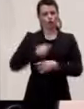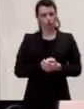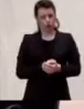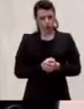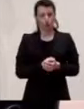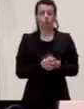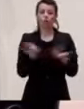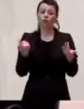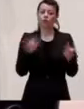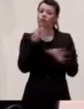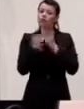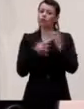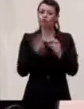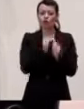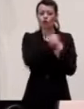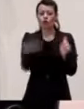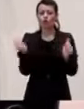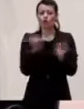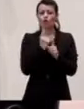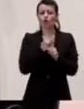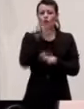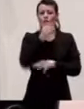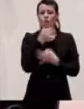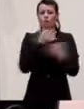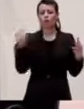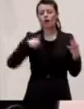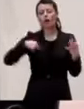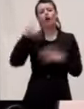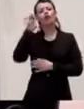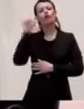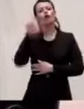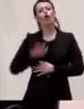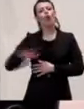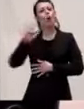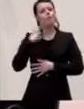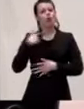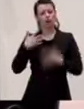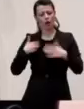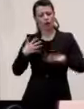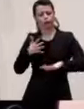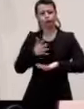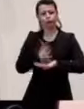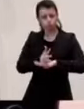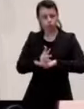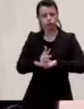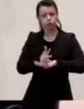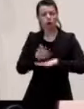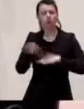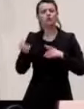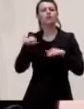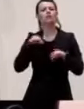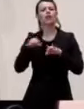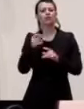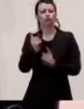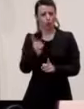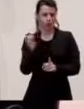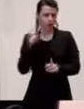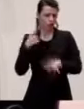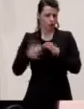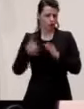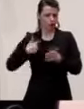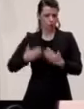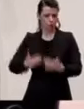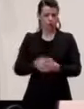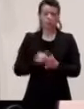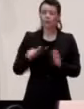contezza delle motivazioni e delle strategie che Regione Lombardia ha messo in campo con grande puntualità. Ma prima di tutto, oggi